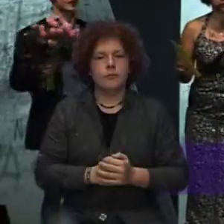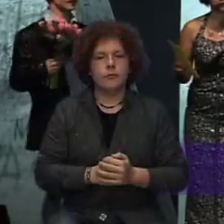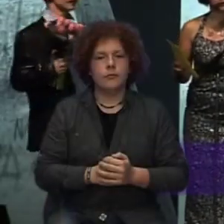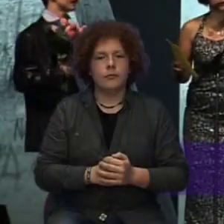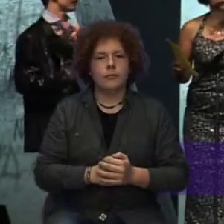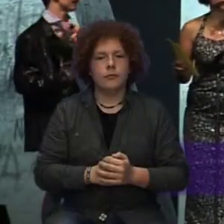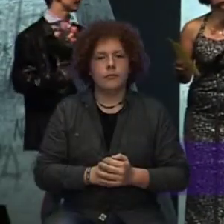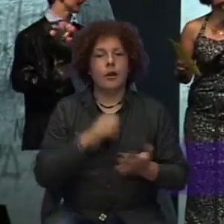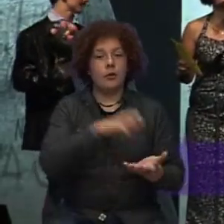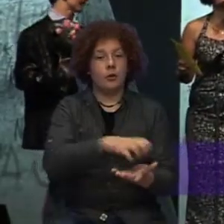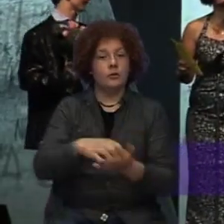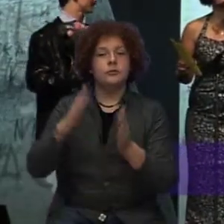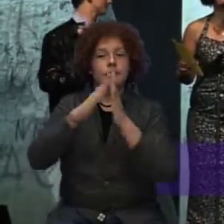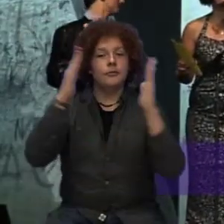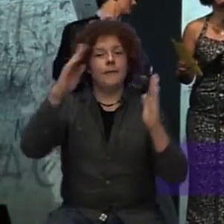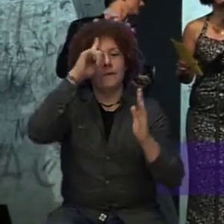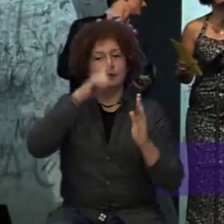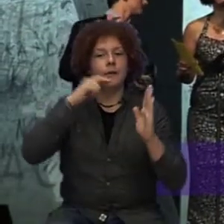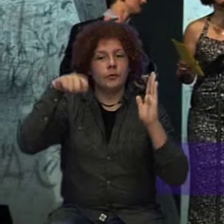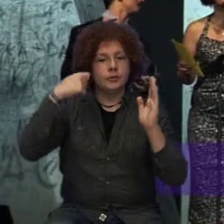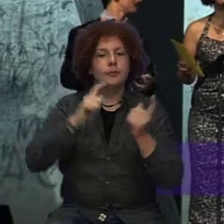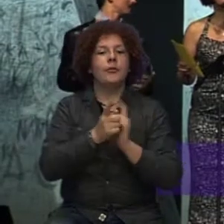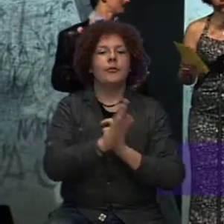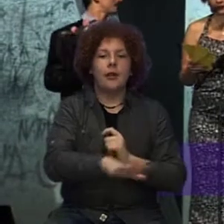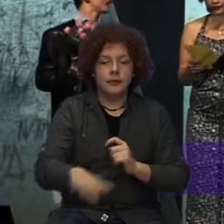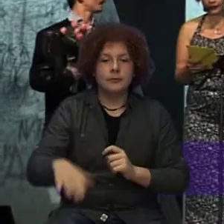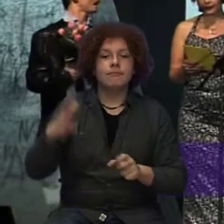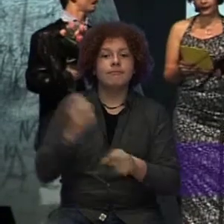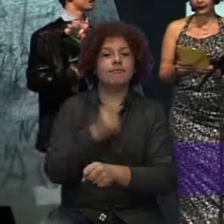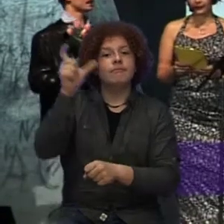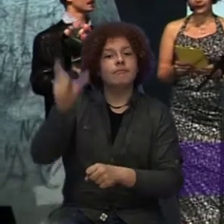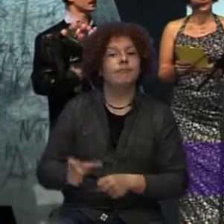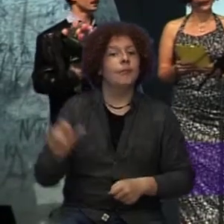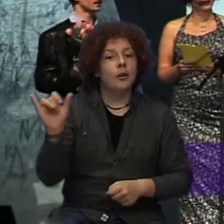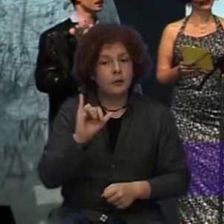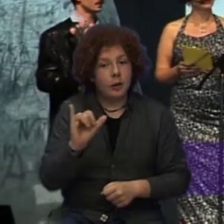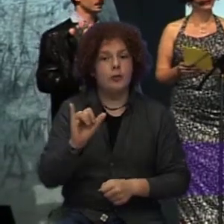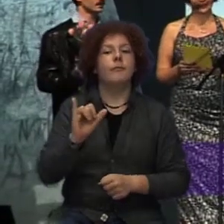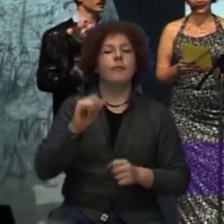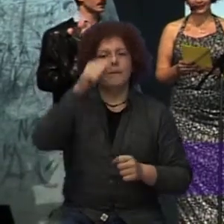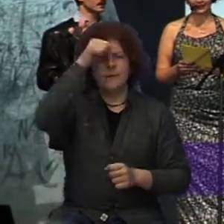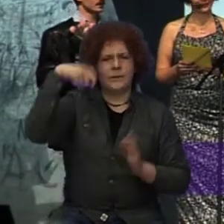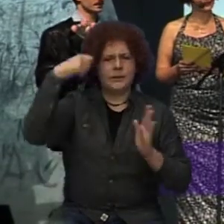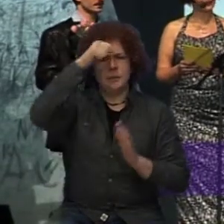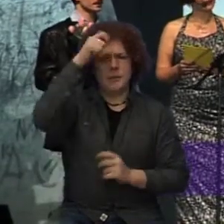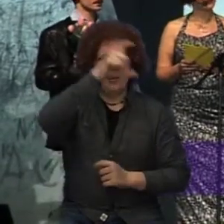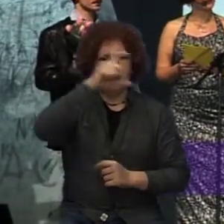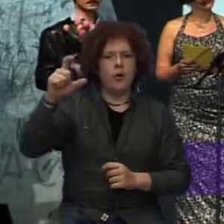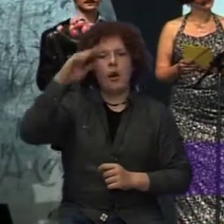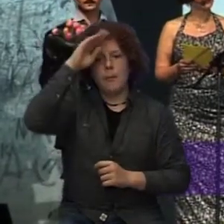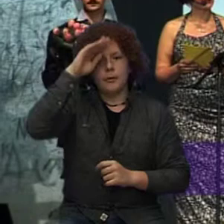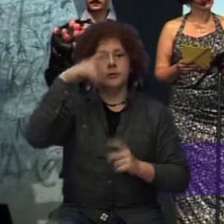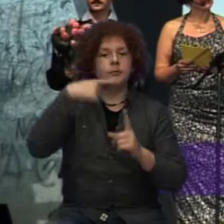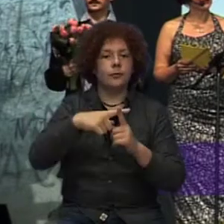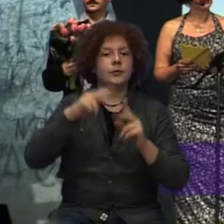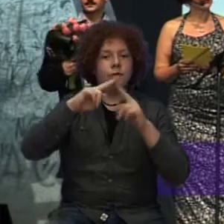Takže cenu v kategorii celovečerní film pro děti získává O menino e o mundo, chlapec za